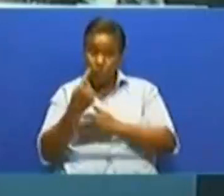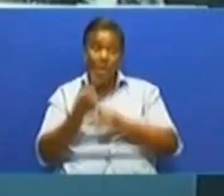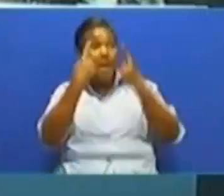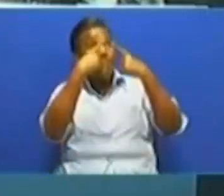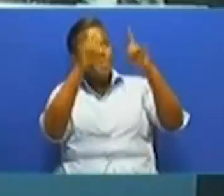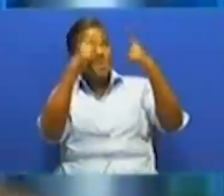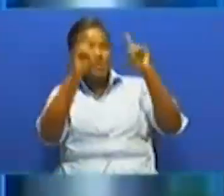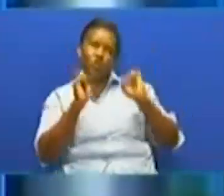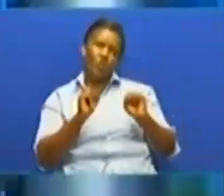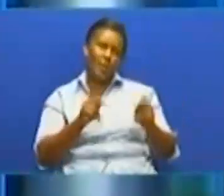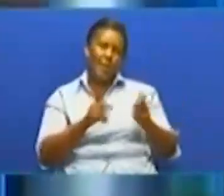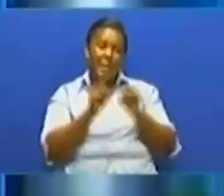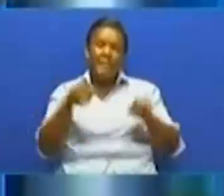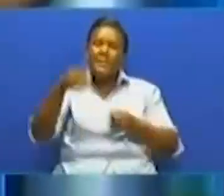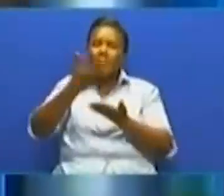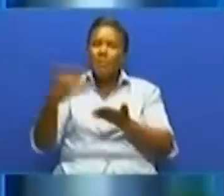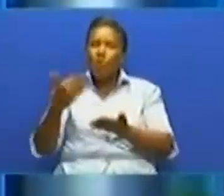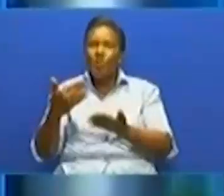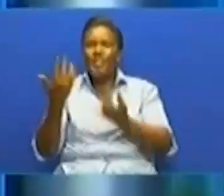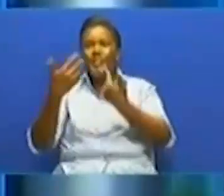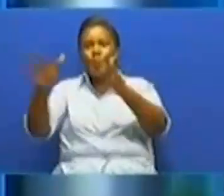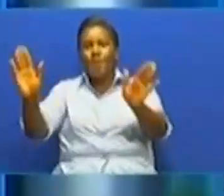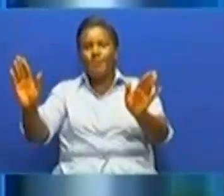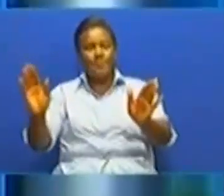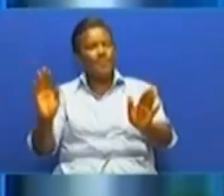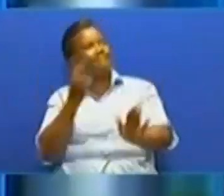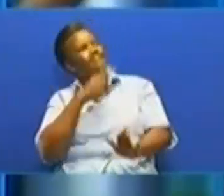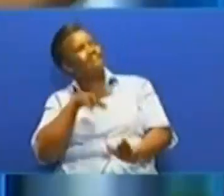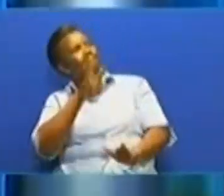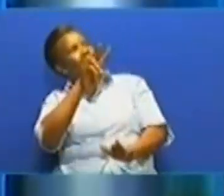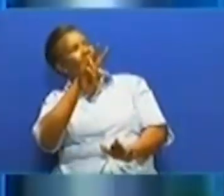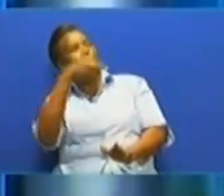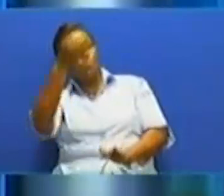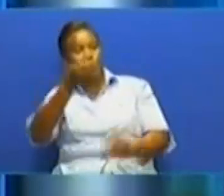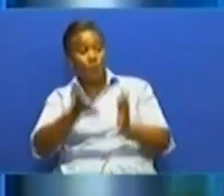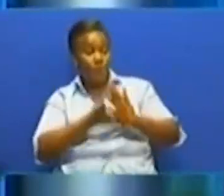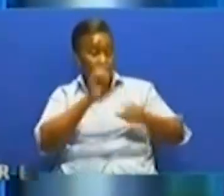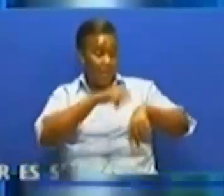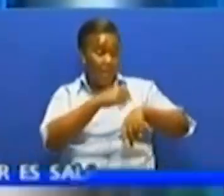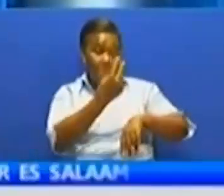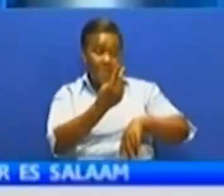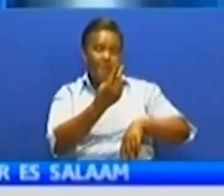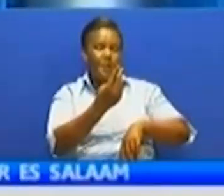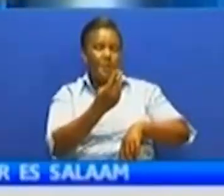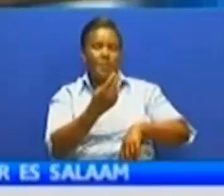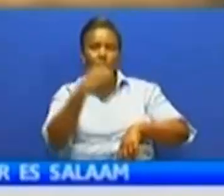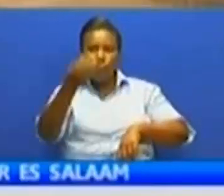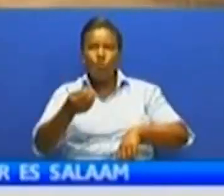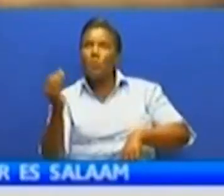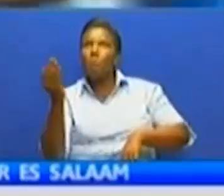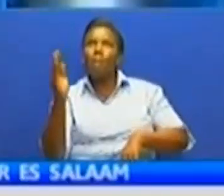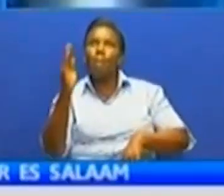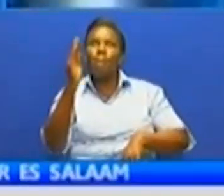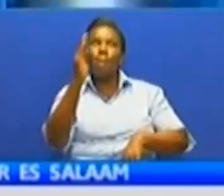ndani labda kwa fulani, lakini kama huko nje kiasi fulani mwezi utaonekana. Maana kuanzia saa 2 mwezi umeshapanda juu. Maana magharibi